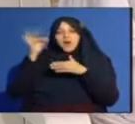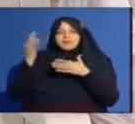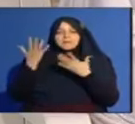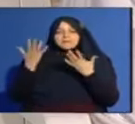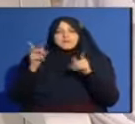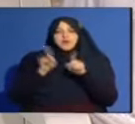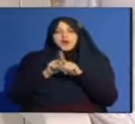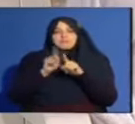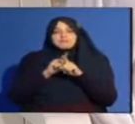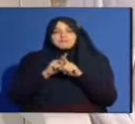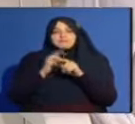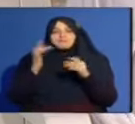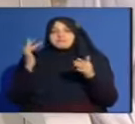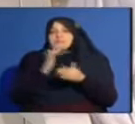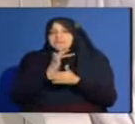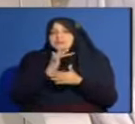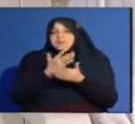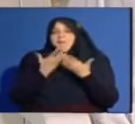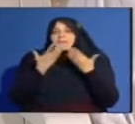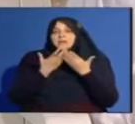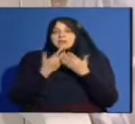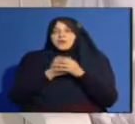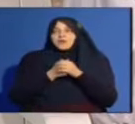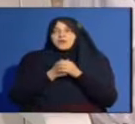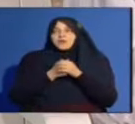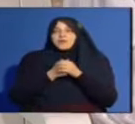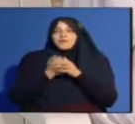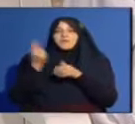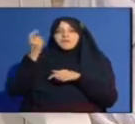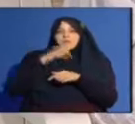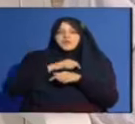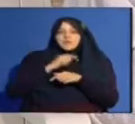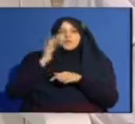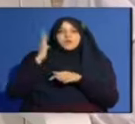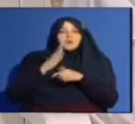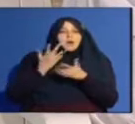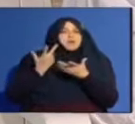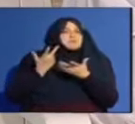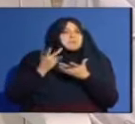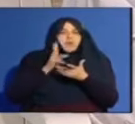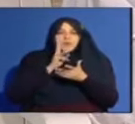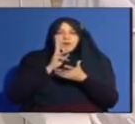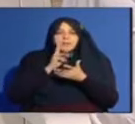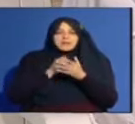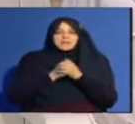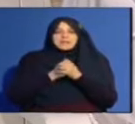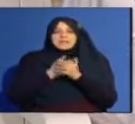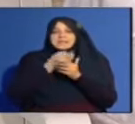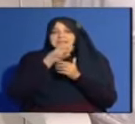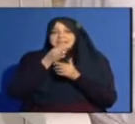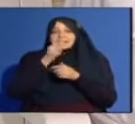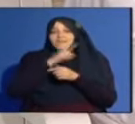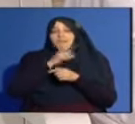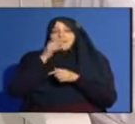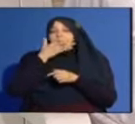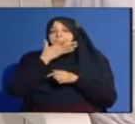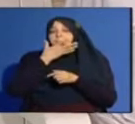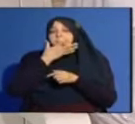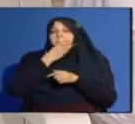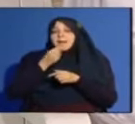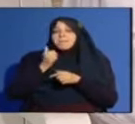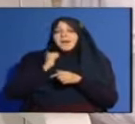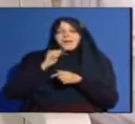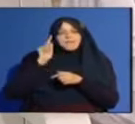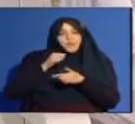آخره، وزادت تجي وتدبر في موضوع الدار وكذا. نصيحتي انه لازم عجوزتك تعاونك.